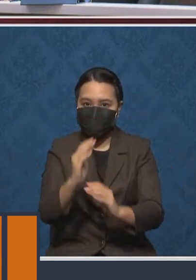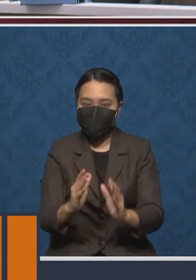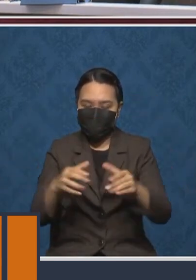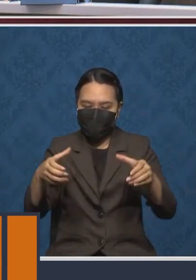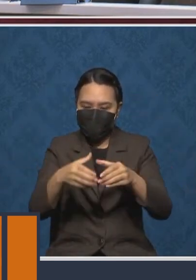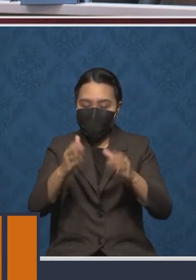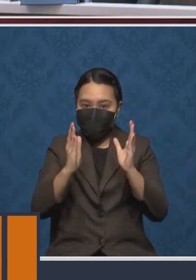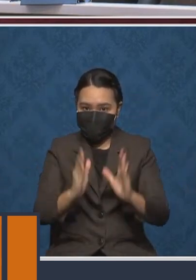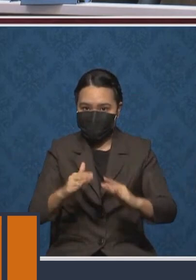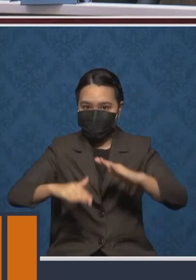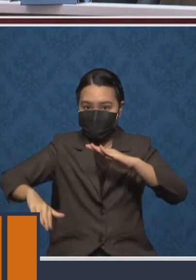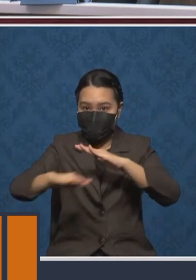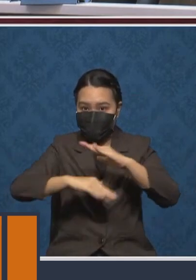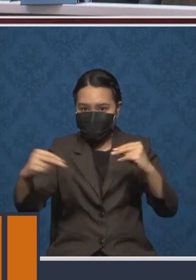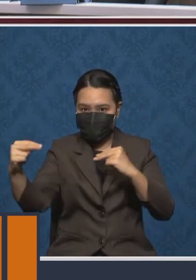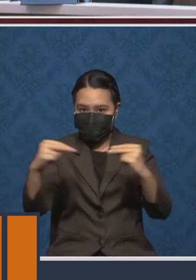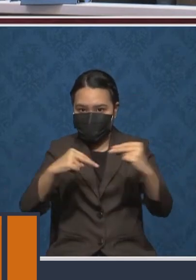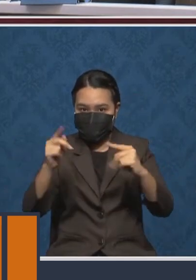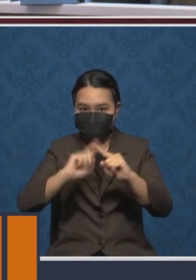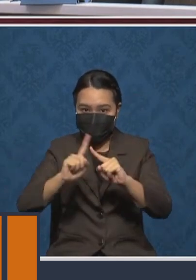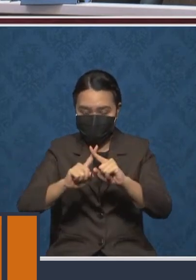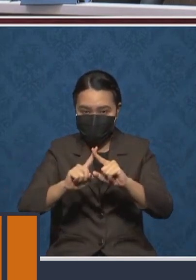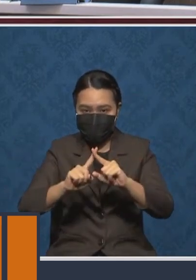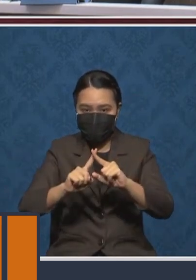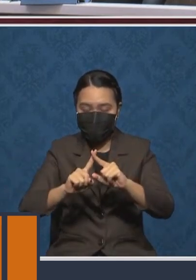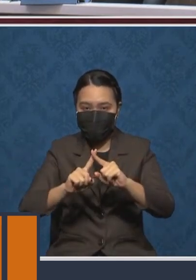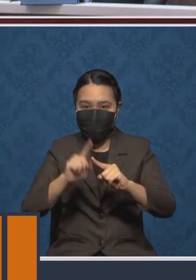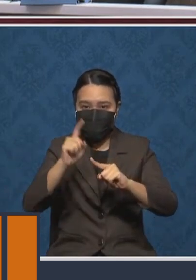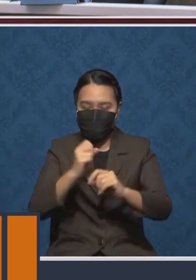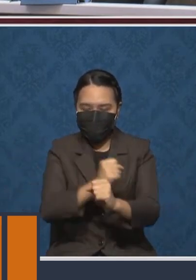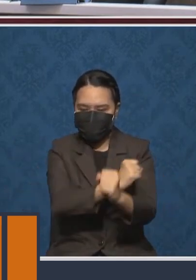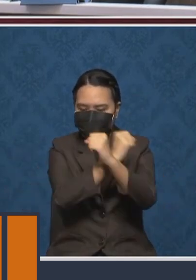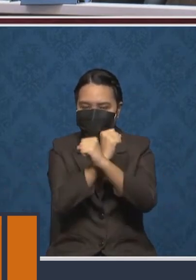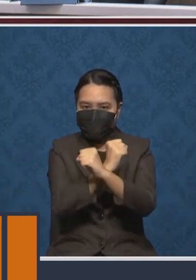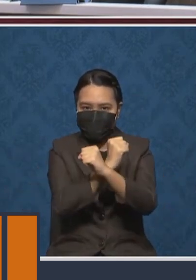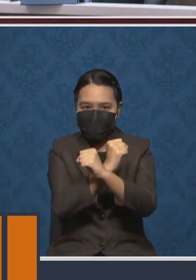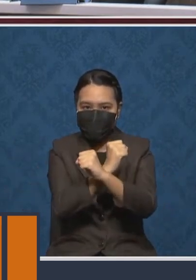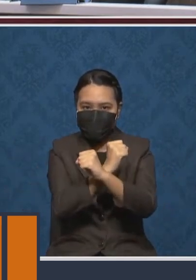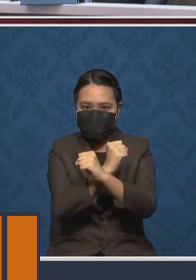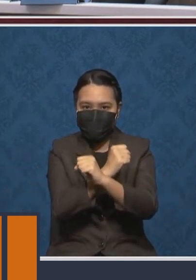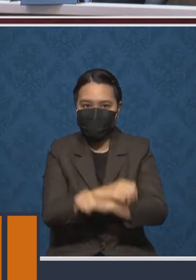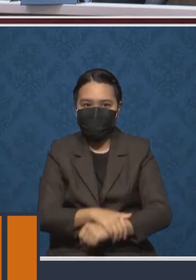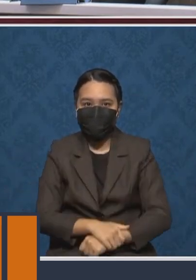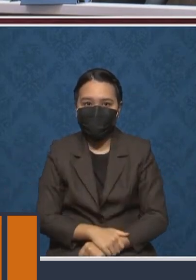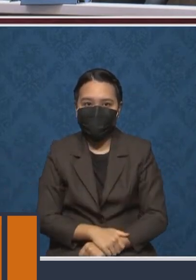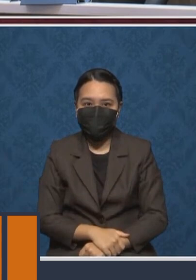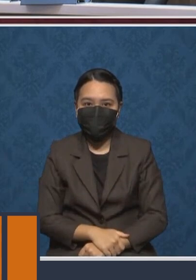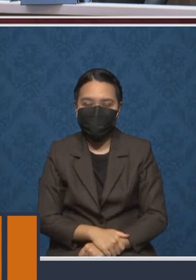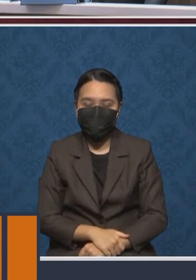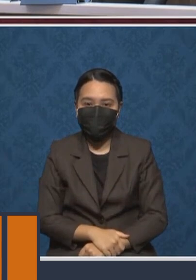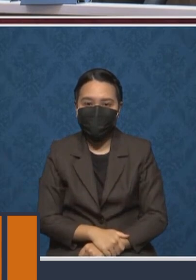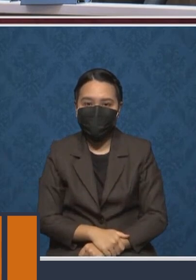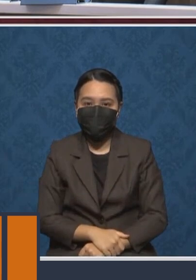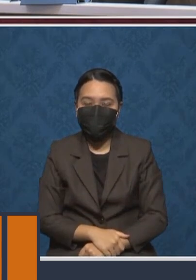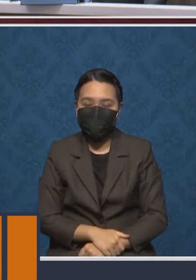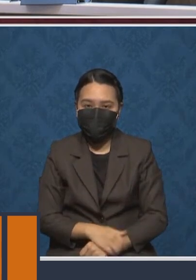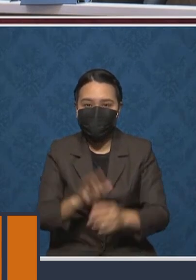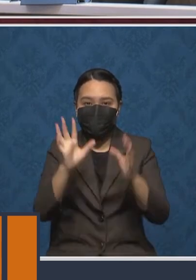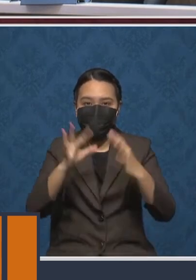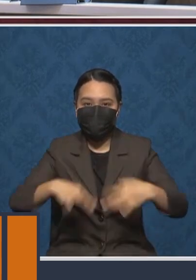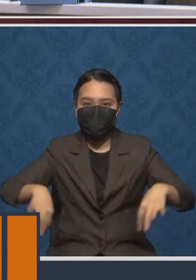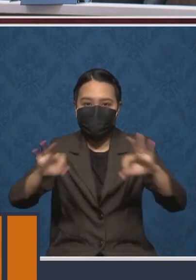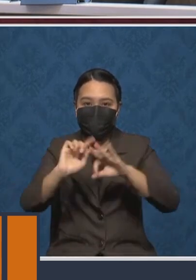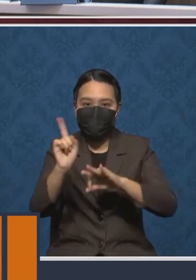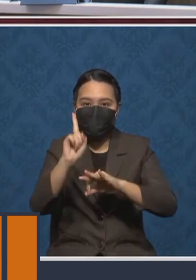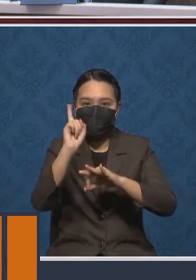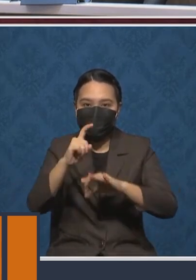านี้ครับที่พยานบวก5เนี่ยครับว่าต้องมีชั้นของมันครับท่านประธานฝากท่านสังเกตว่าสิ่งสำคัญคือต้อง